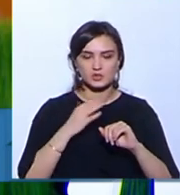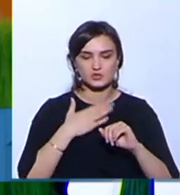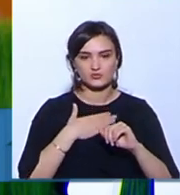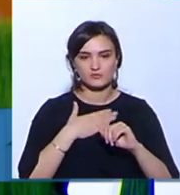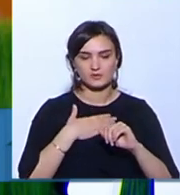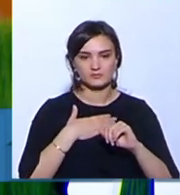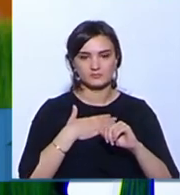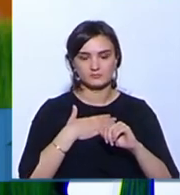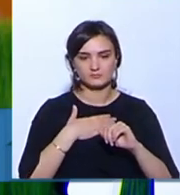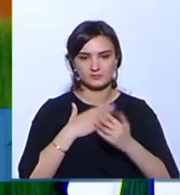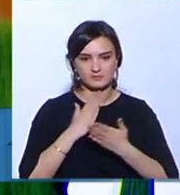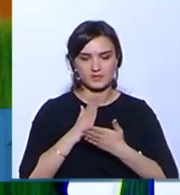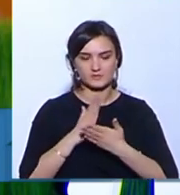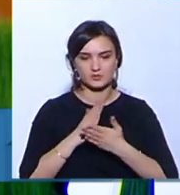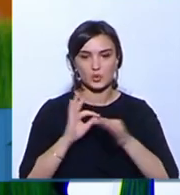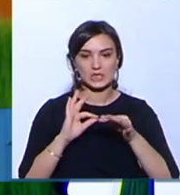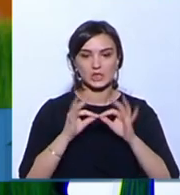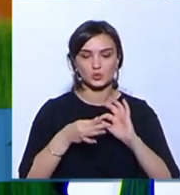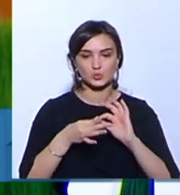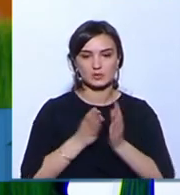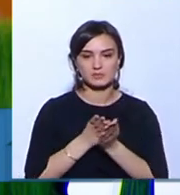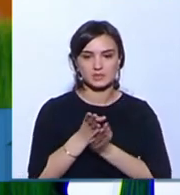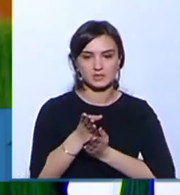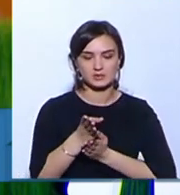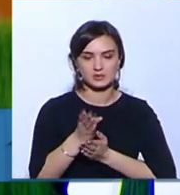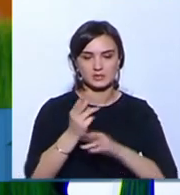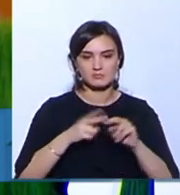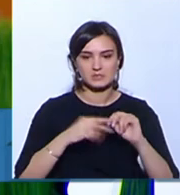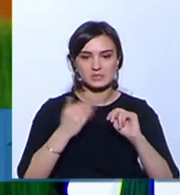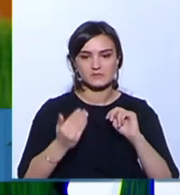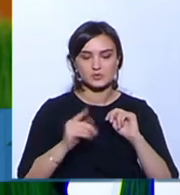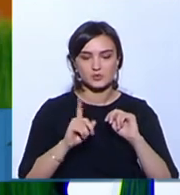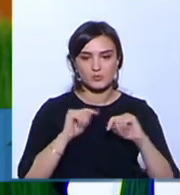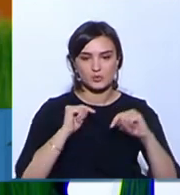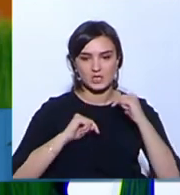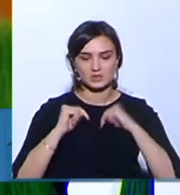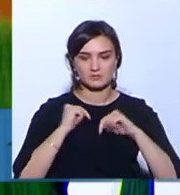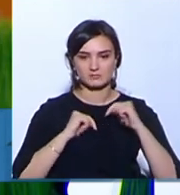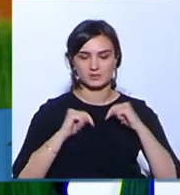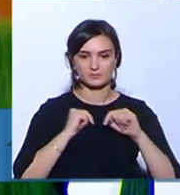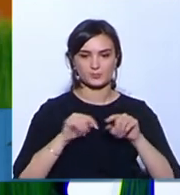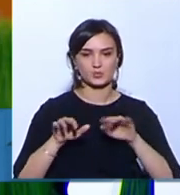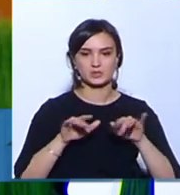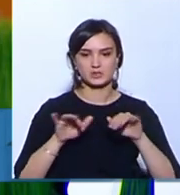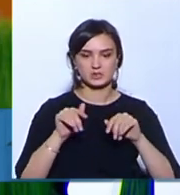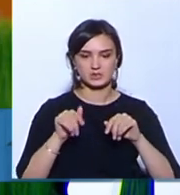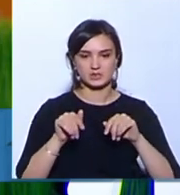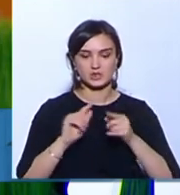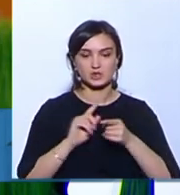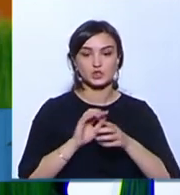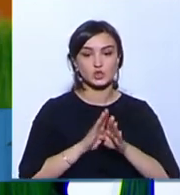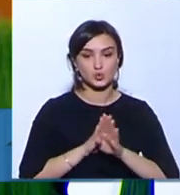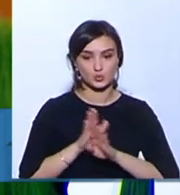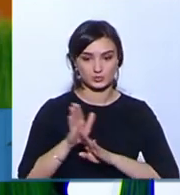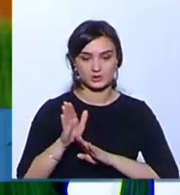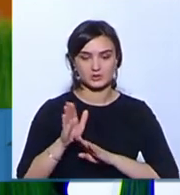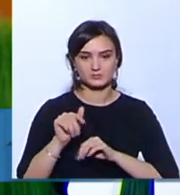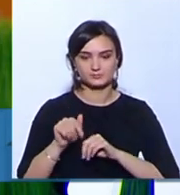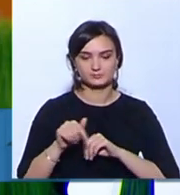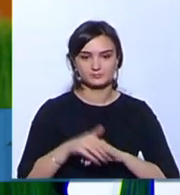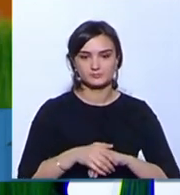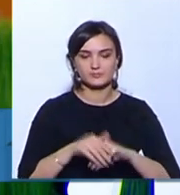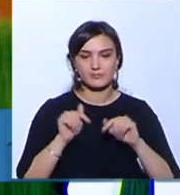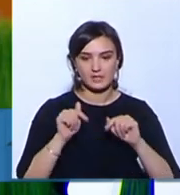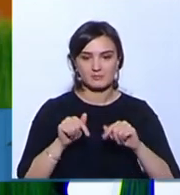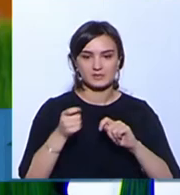ჩვენ გვაქვს კონკრეტული მიზანი იმისათვის, რომ ორგანიზმის ფუნქცია შესრულდეს,